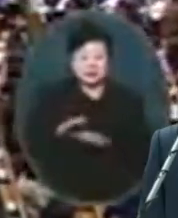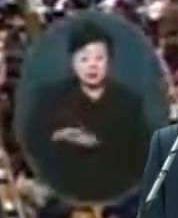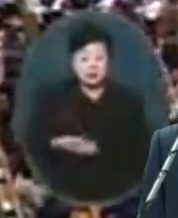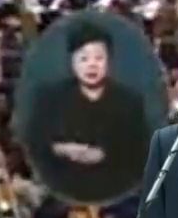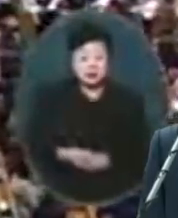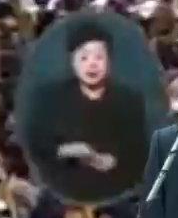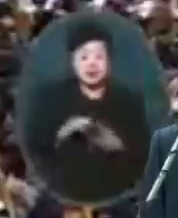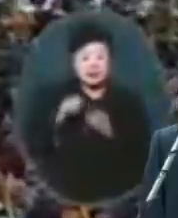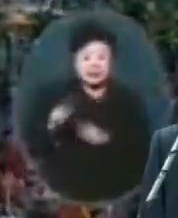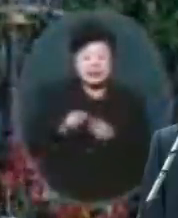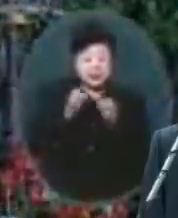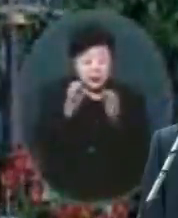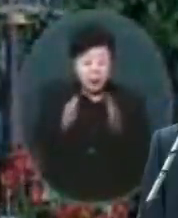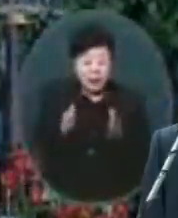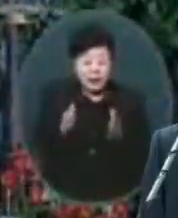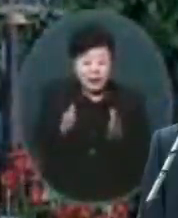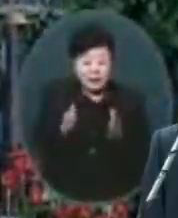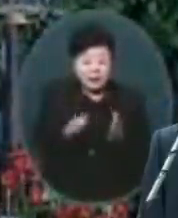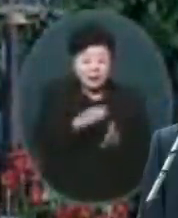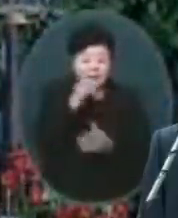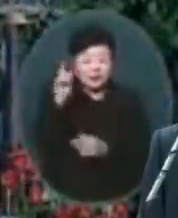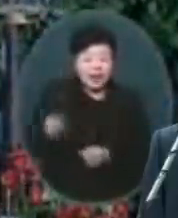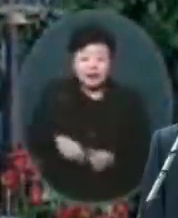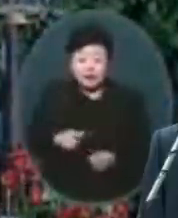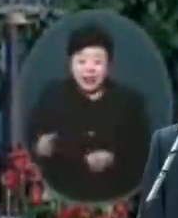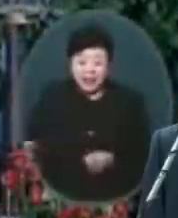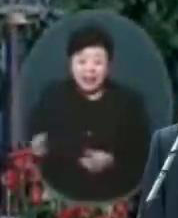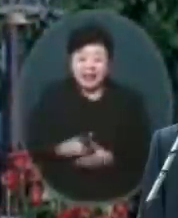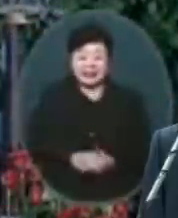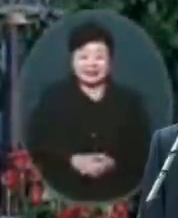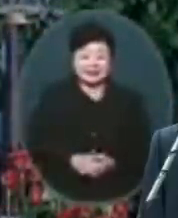세상에 사는 동안 우리는 하루에도